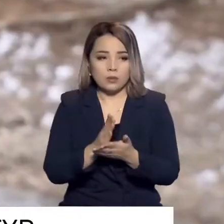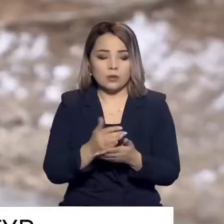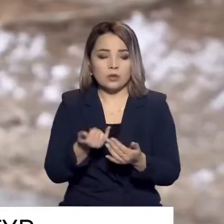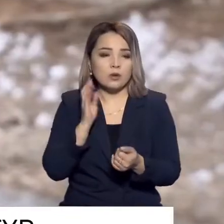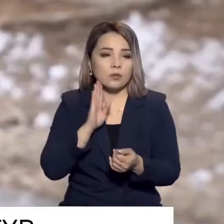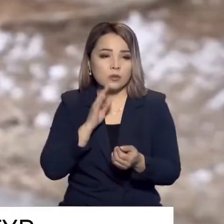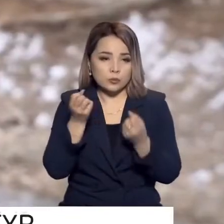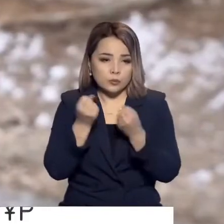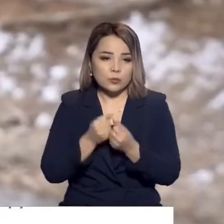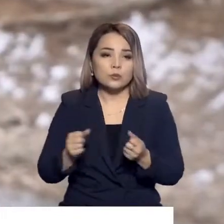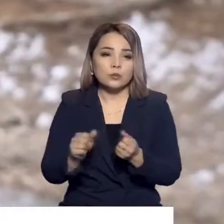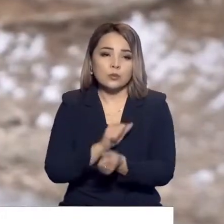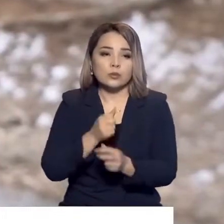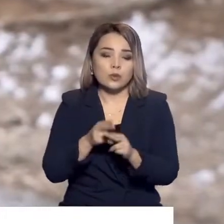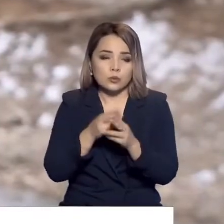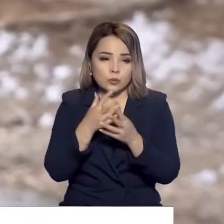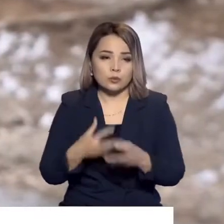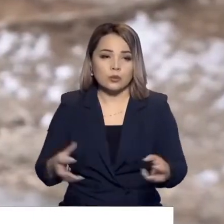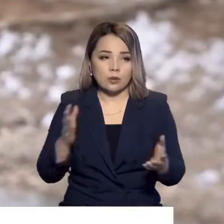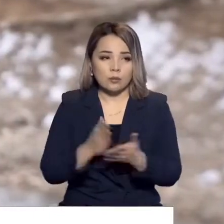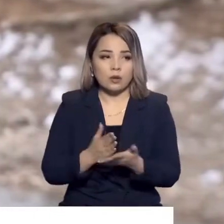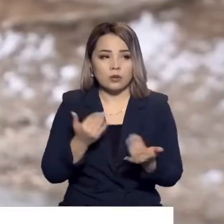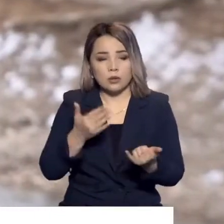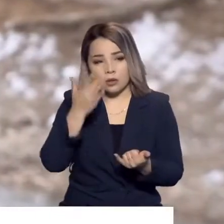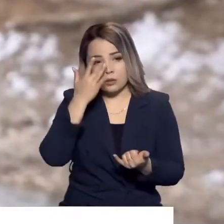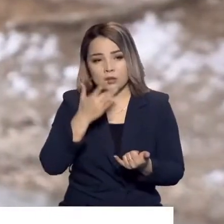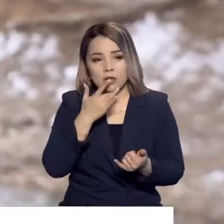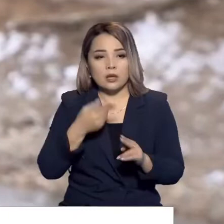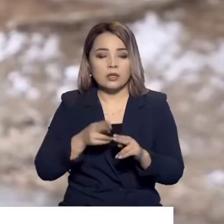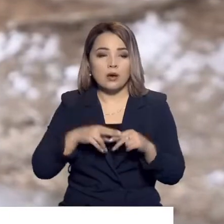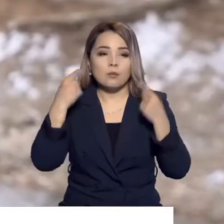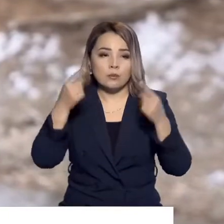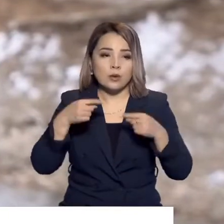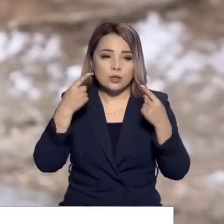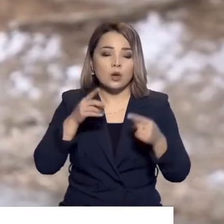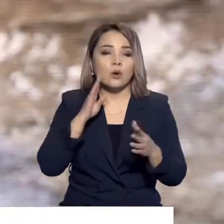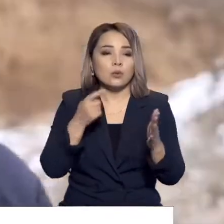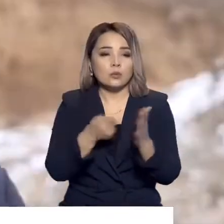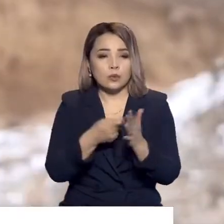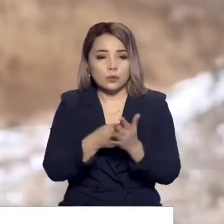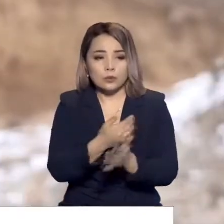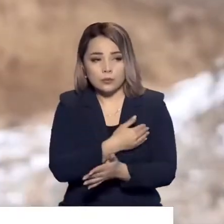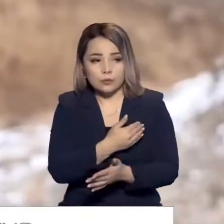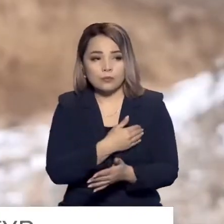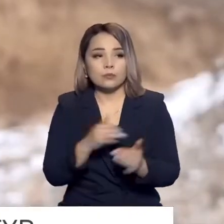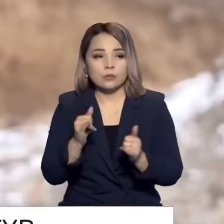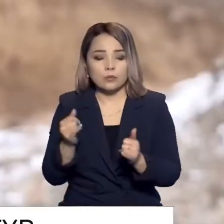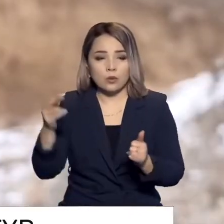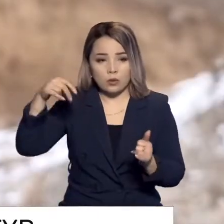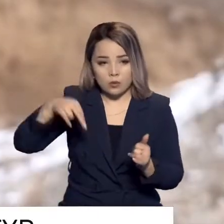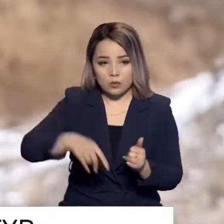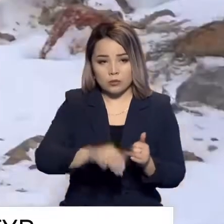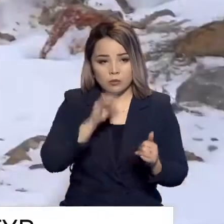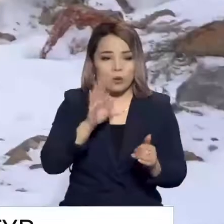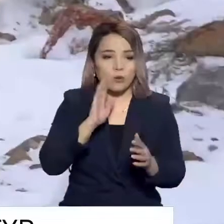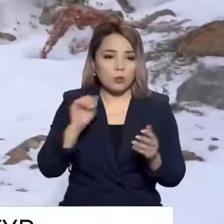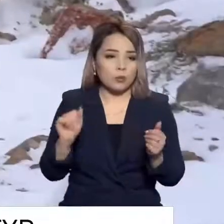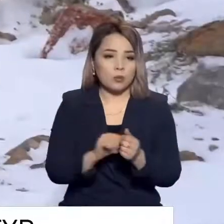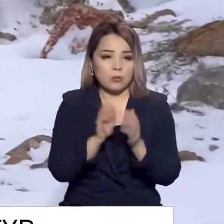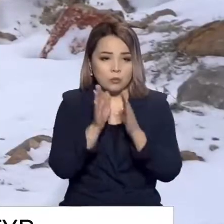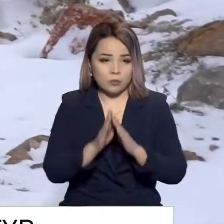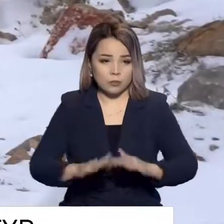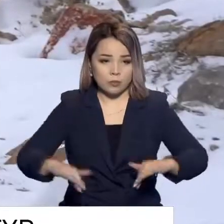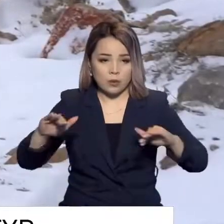жарғабақ. Зиян болғанда мына жардан түсе алмаймыз ғой. Мал су ішу керек, халық сөрден су алу керек. Мынадан қайтып түседі мына 2 метр жардан.